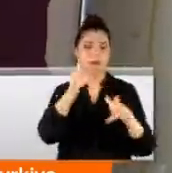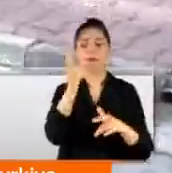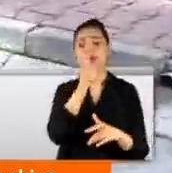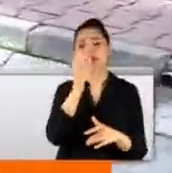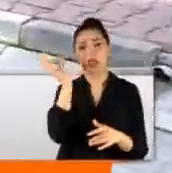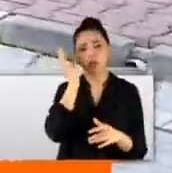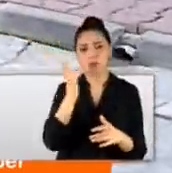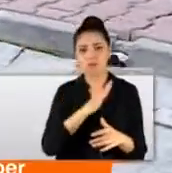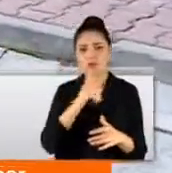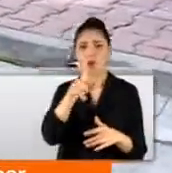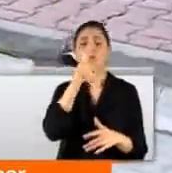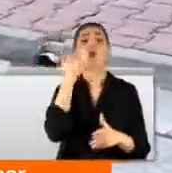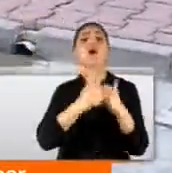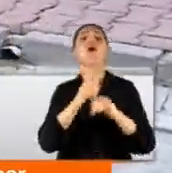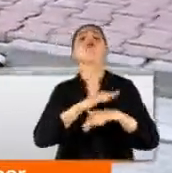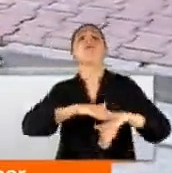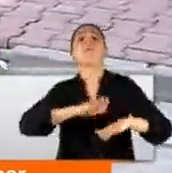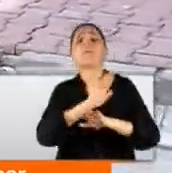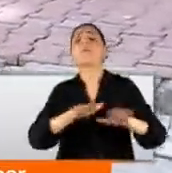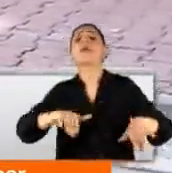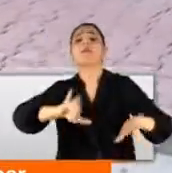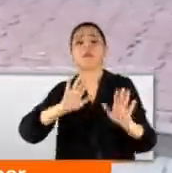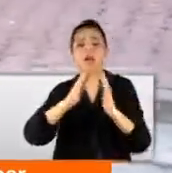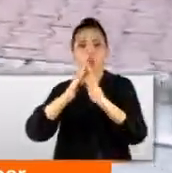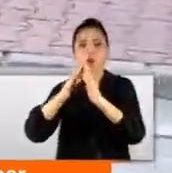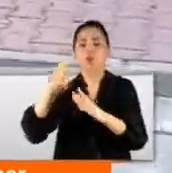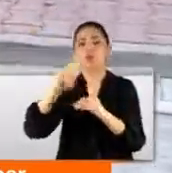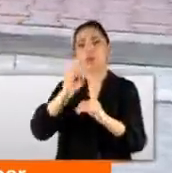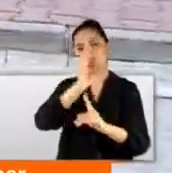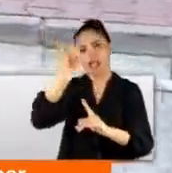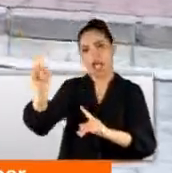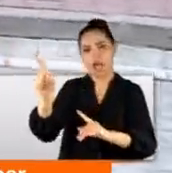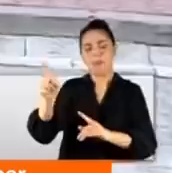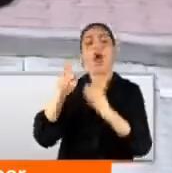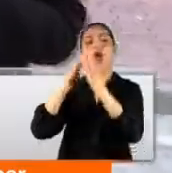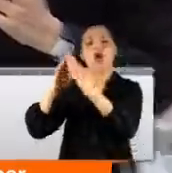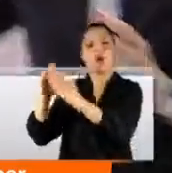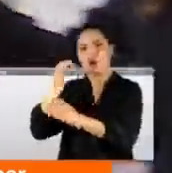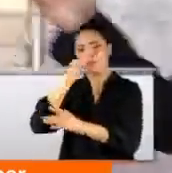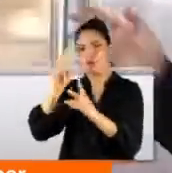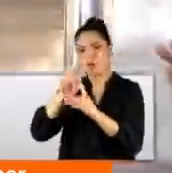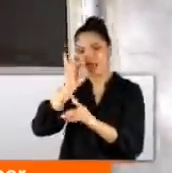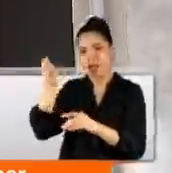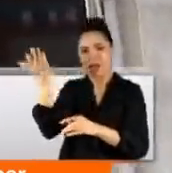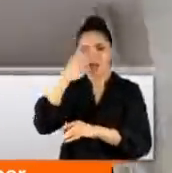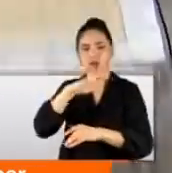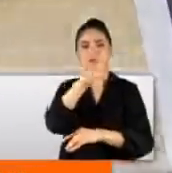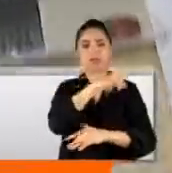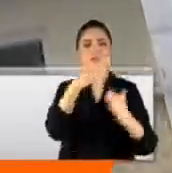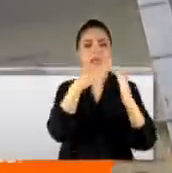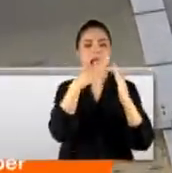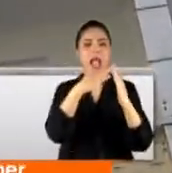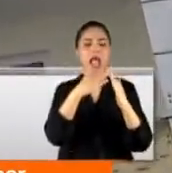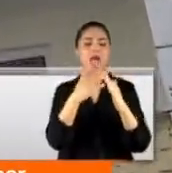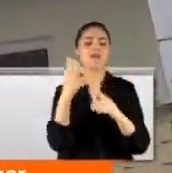geliyordu. Öyle ki dinmeyen kavga seslerinin ardından komşular da polise haber verdi. Polis buraya geldi, çiftin yaşadığı evin